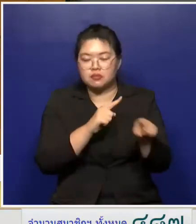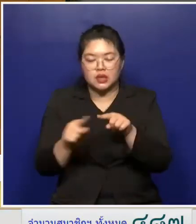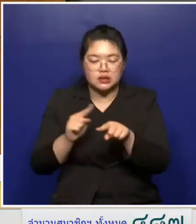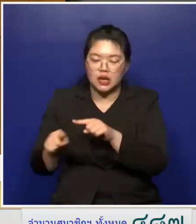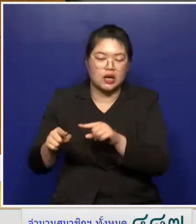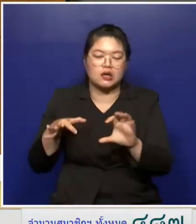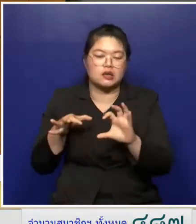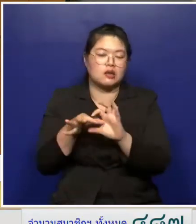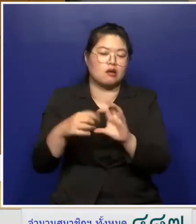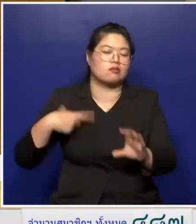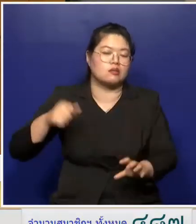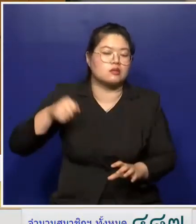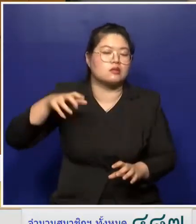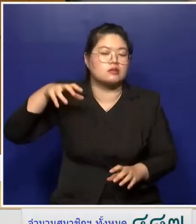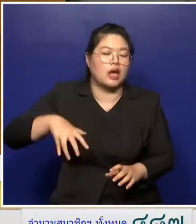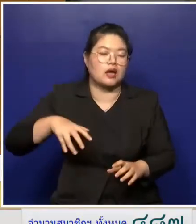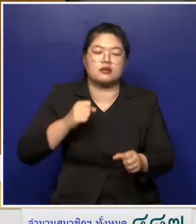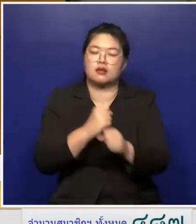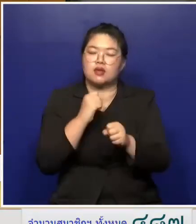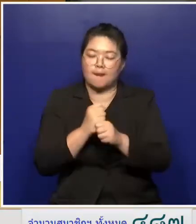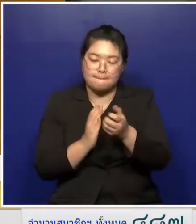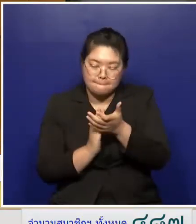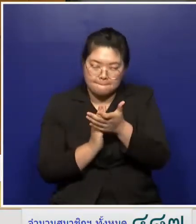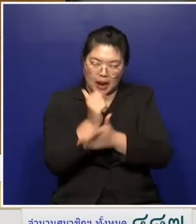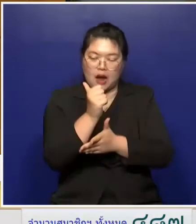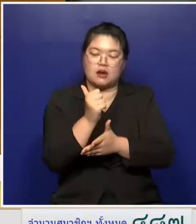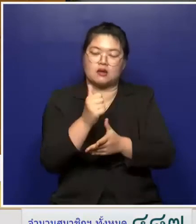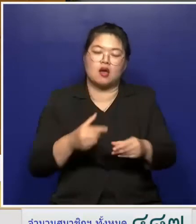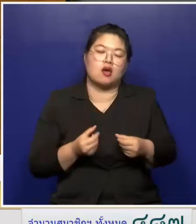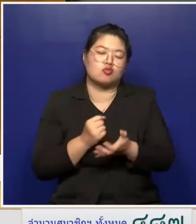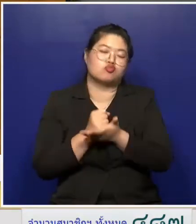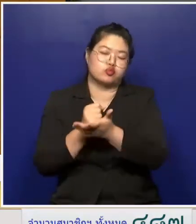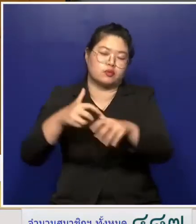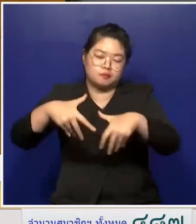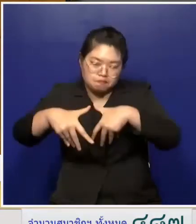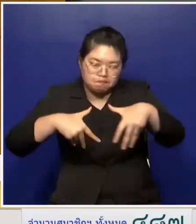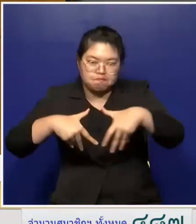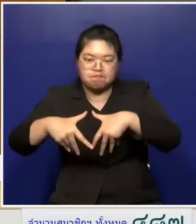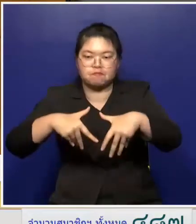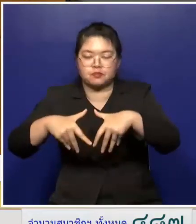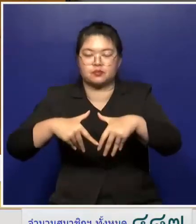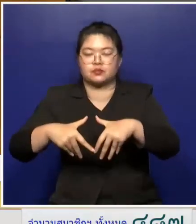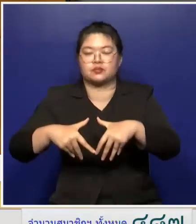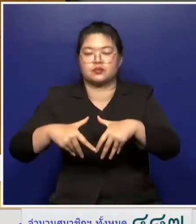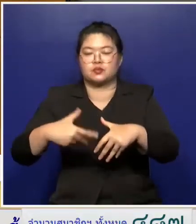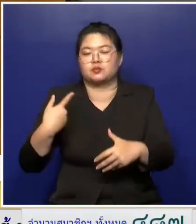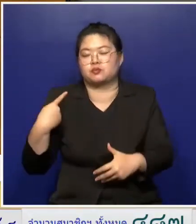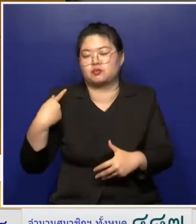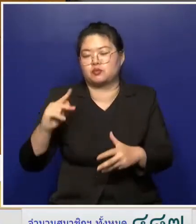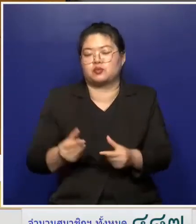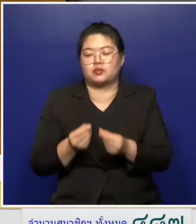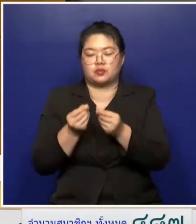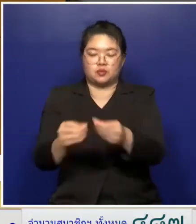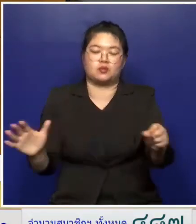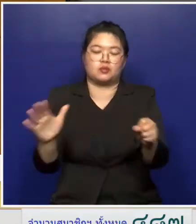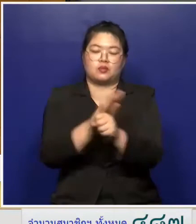สารณปกรองแล้วก็ไมสามารถส่งผการดีๆให้กับประยาชนได้ยมีผสิทธภาพ picคือเป็โครงการที่เราทำคามรั่วม